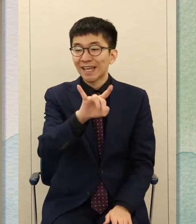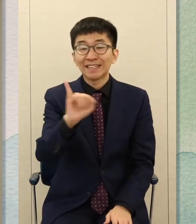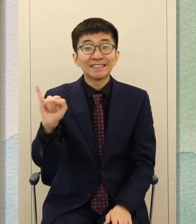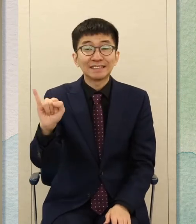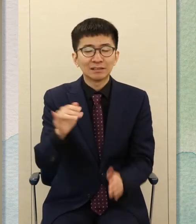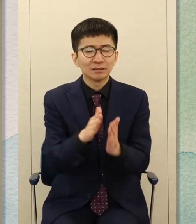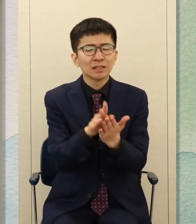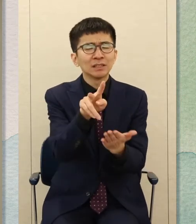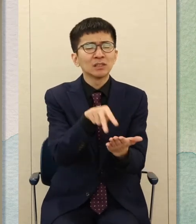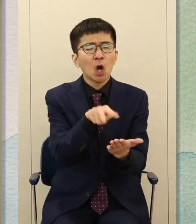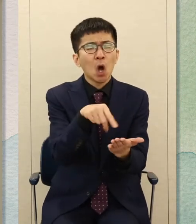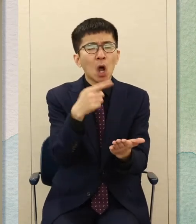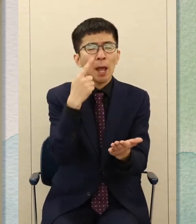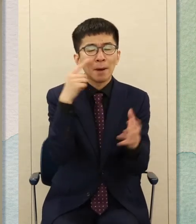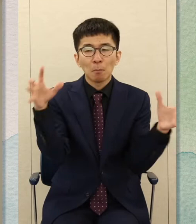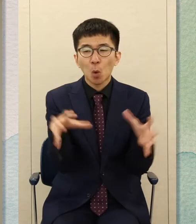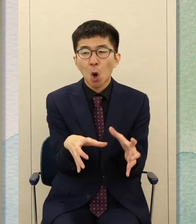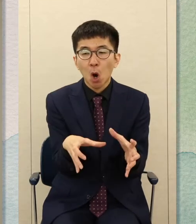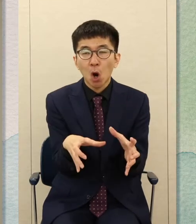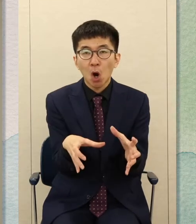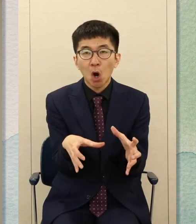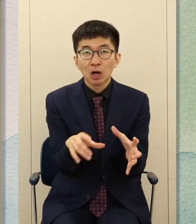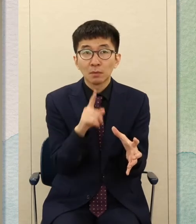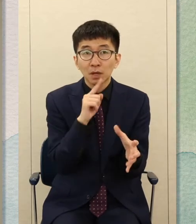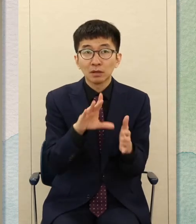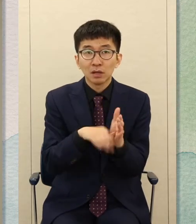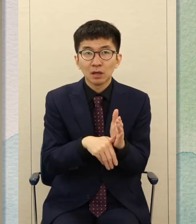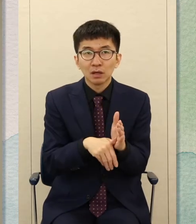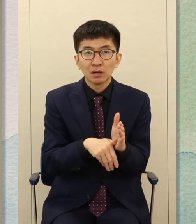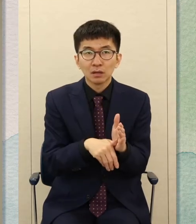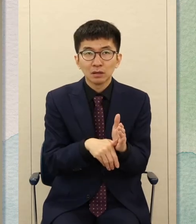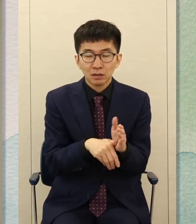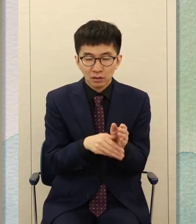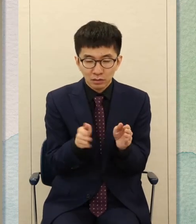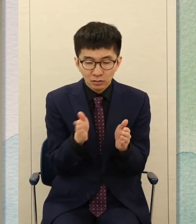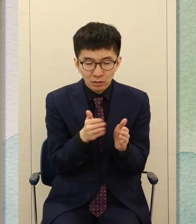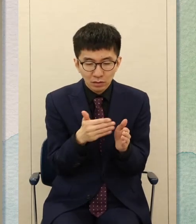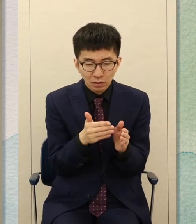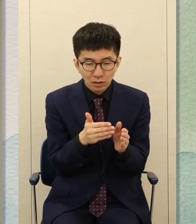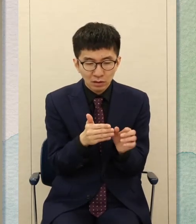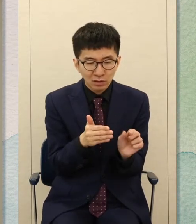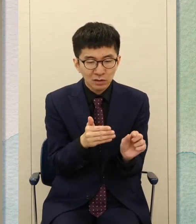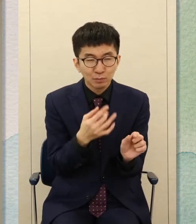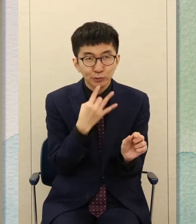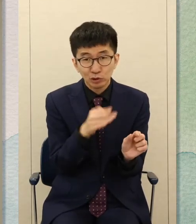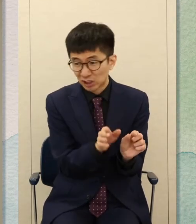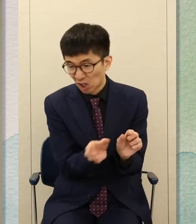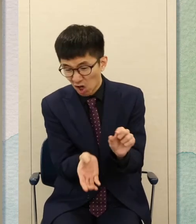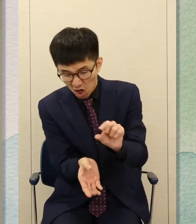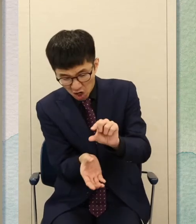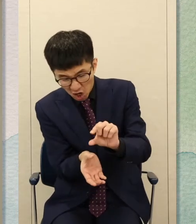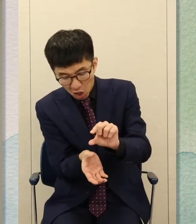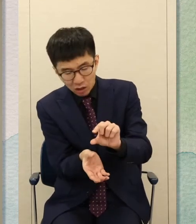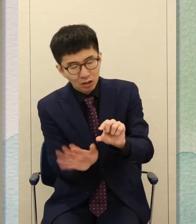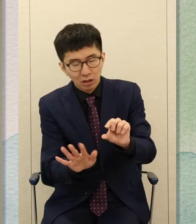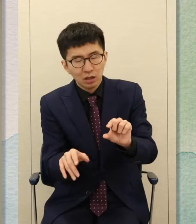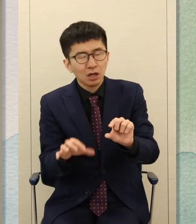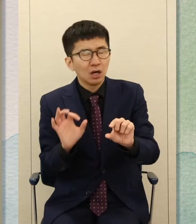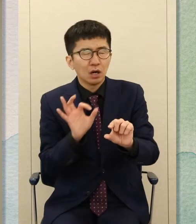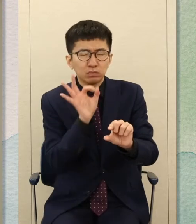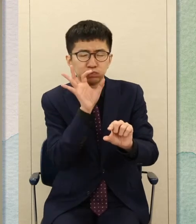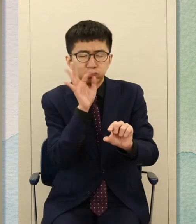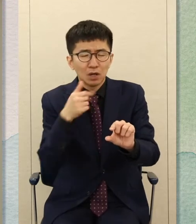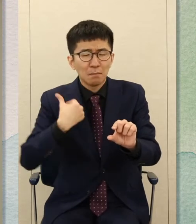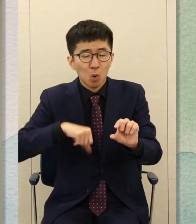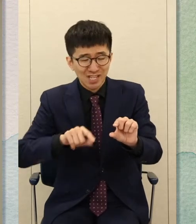했거든요. 하는데 그분들 공통점 앞에 25페이지까지만 읽었어요. 예, 뒤에 죽어도 못 읽겠네 이렇게 된